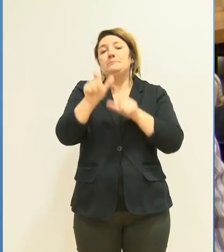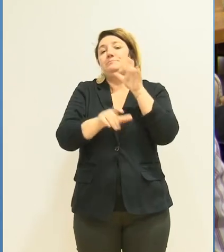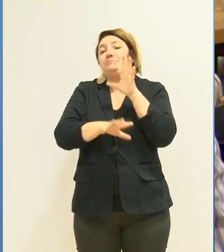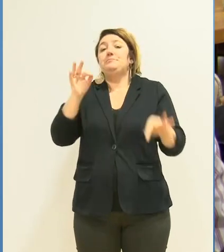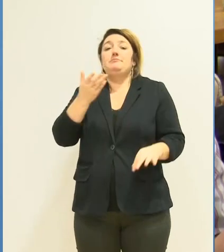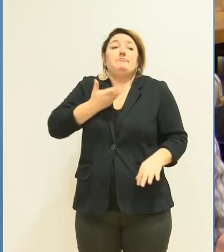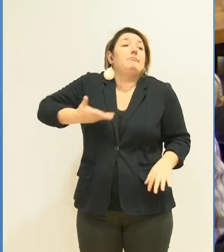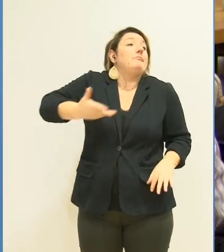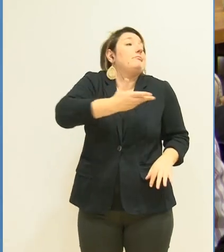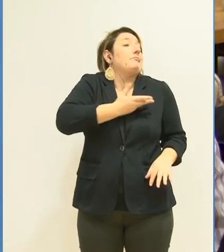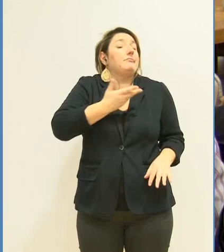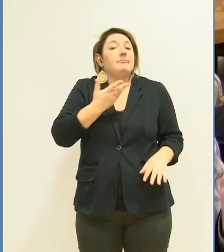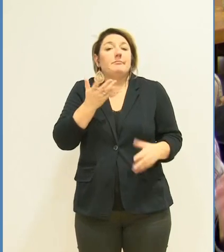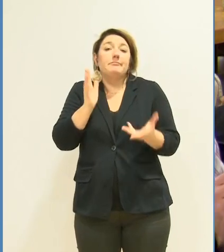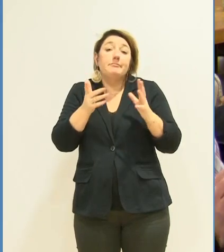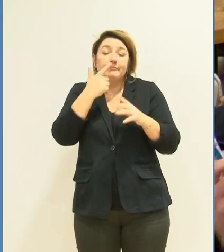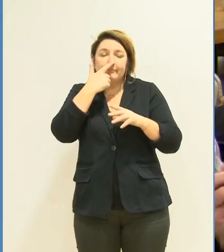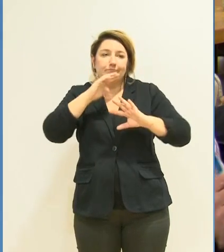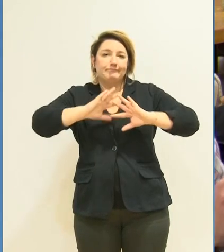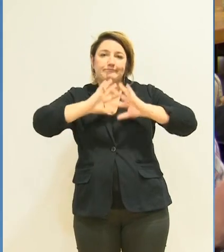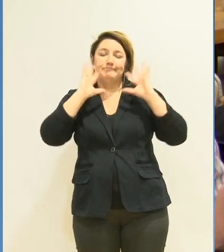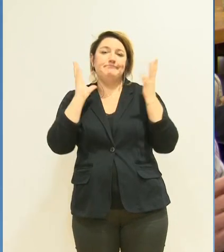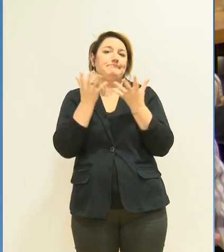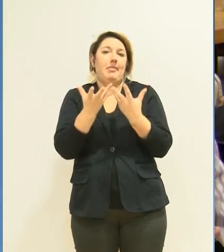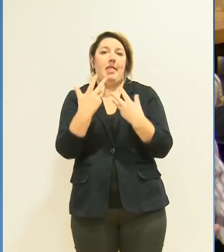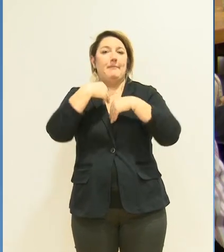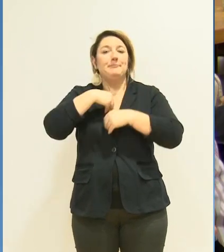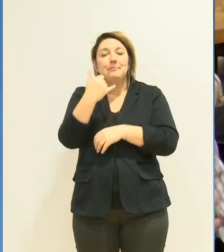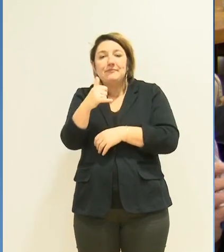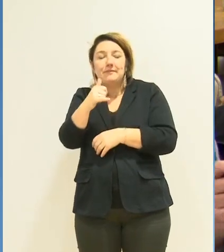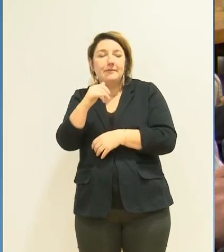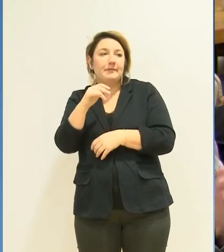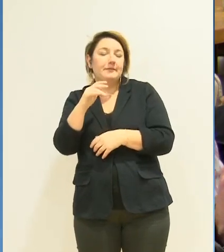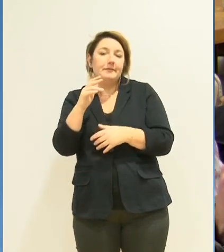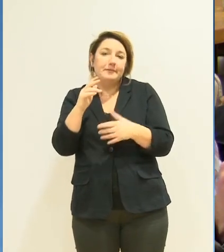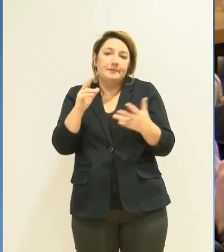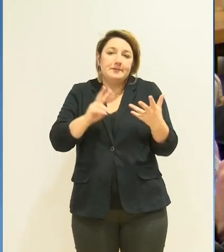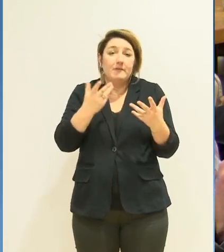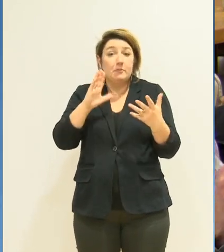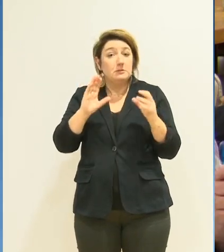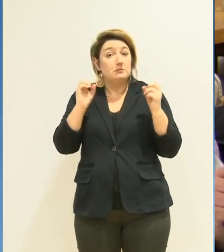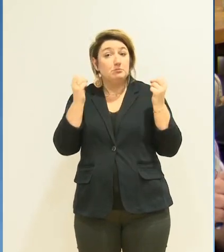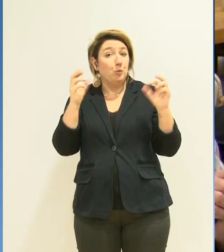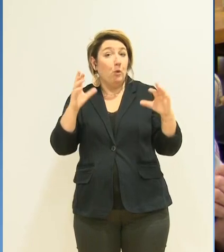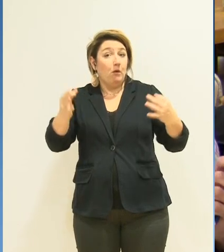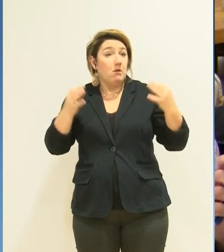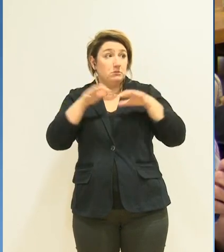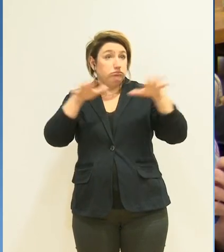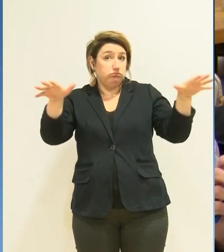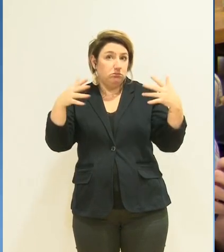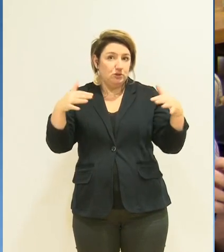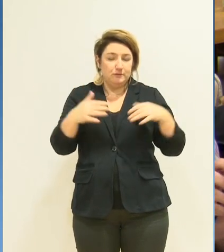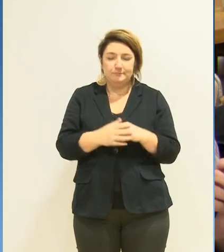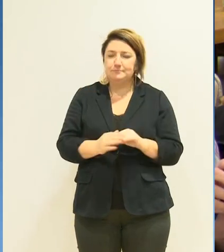à être mieux mieux saisissez des choses très classique ce qui concerne l'intégration